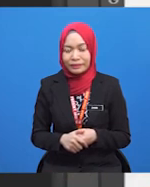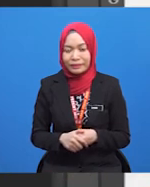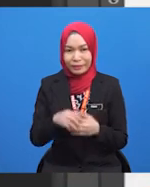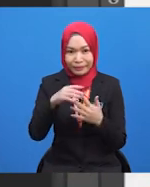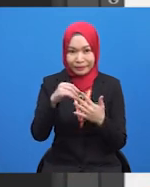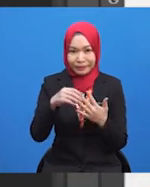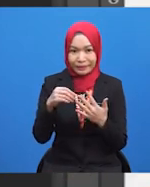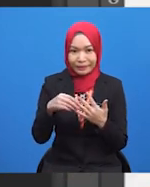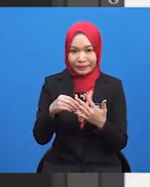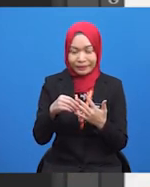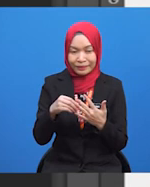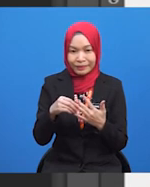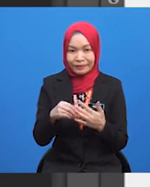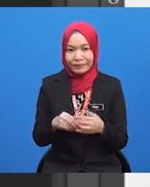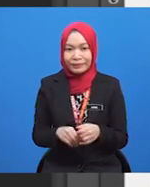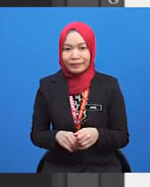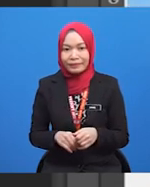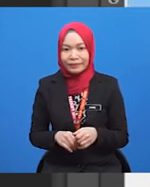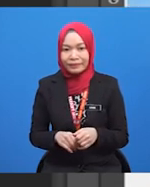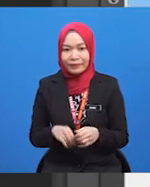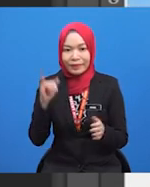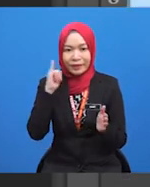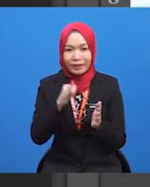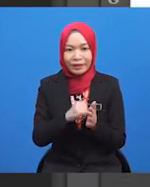Pilih ikon FX